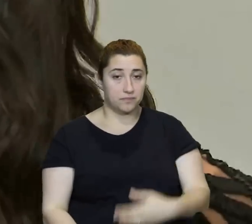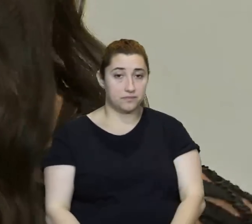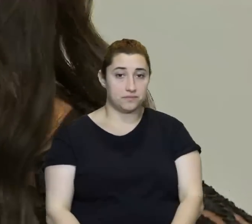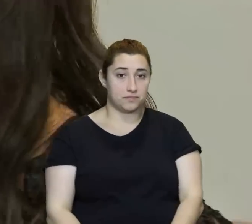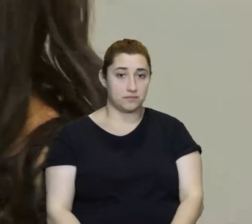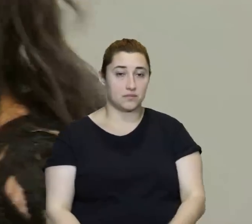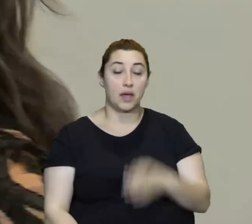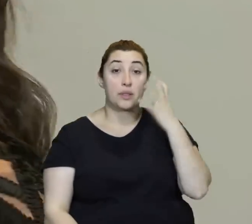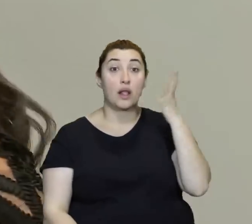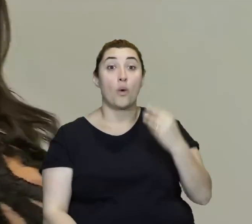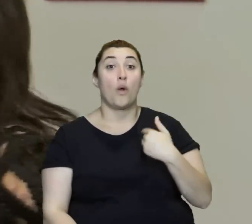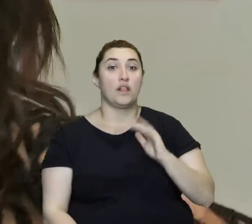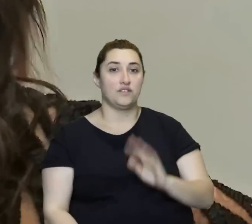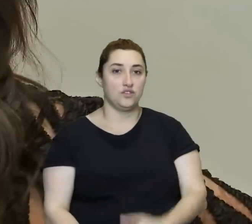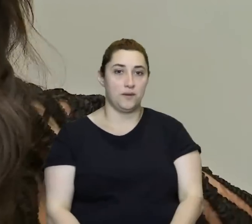Elleri belinde. Ulan çıldıracağım.